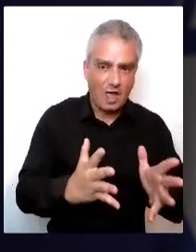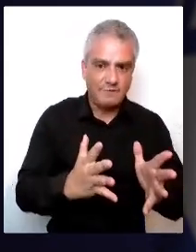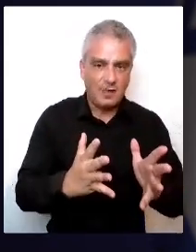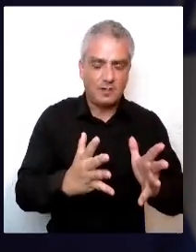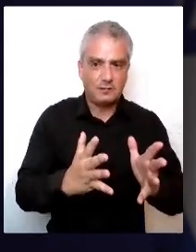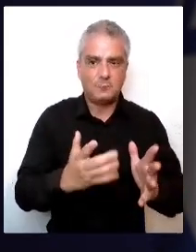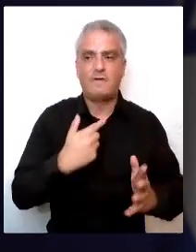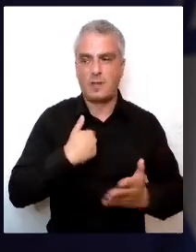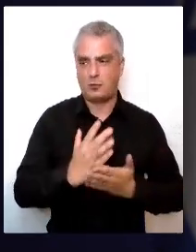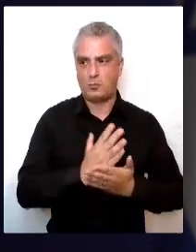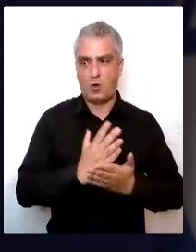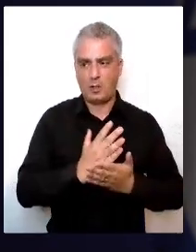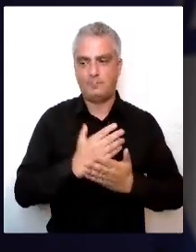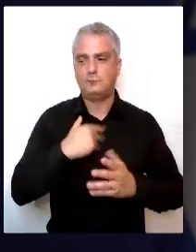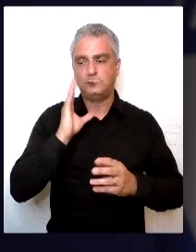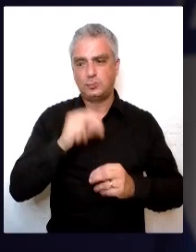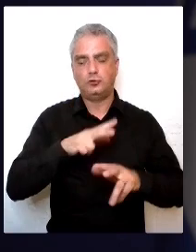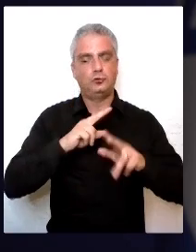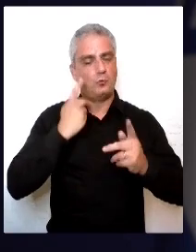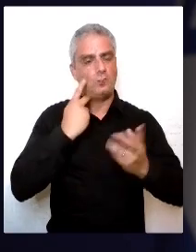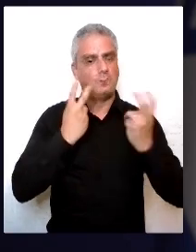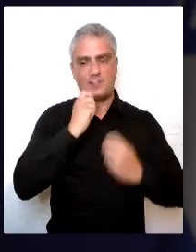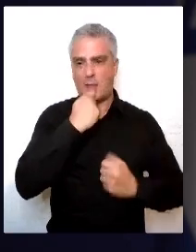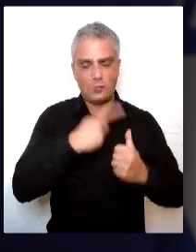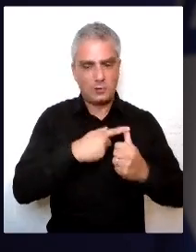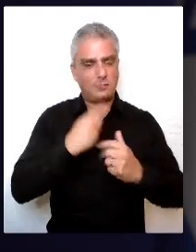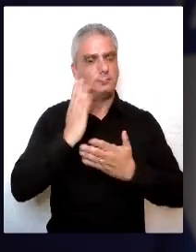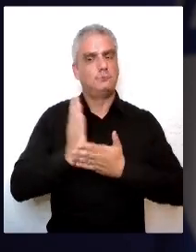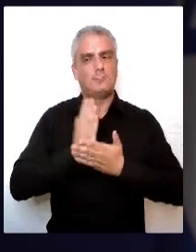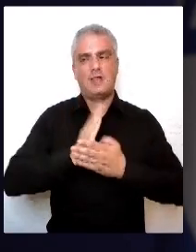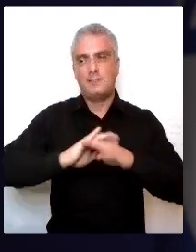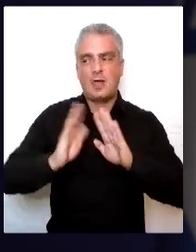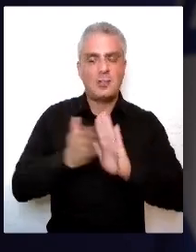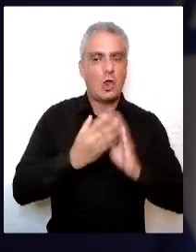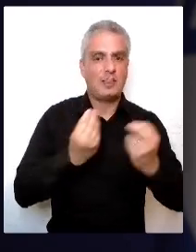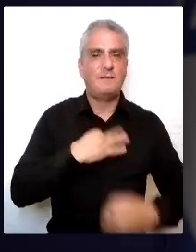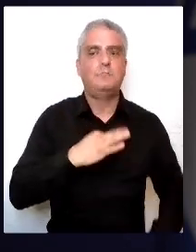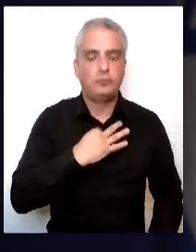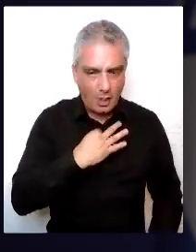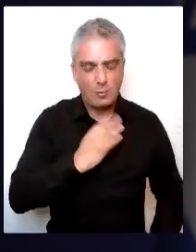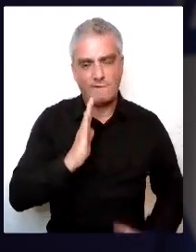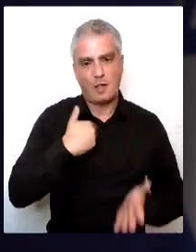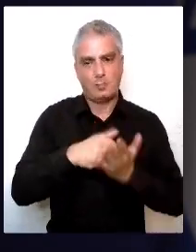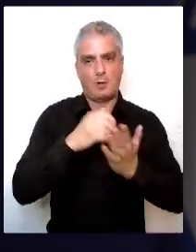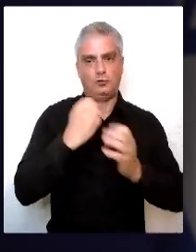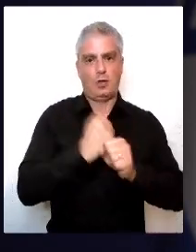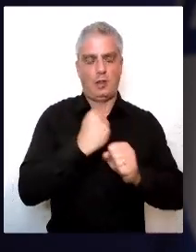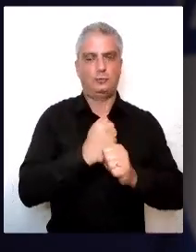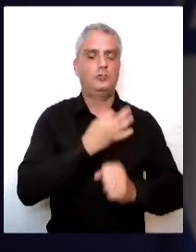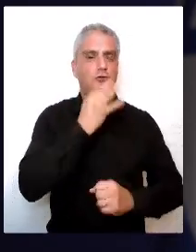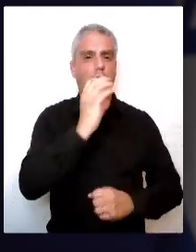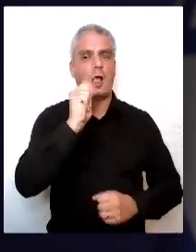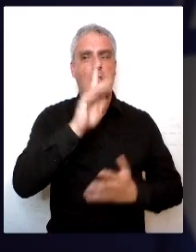ארוכים אוחזים בתמונת המודיעין מסתכלים מכינים את כל המערכים שלנו וכך נמשיך לעשות שאלת קאן